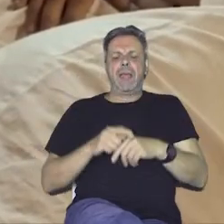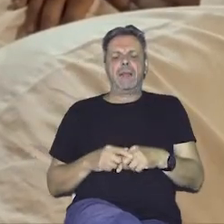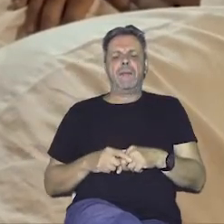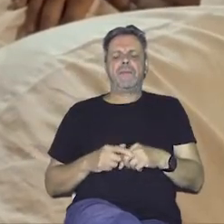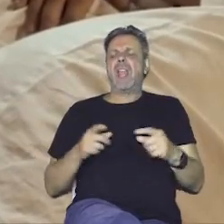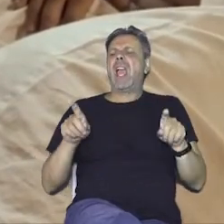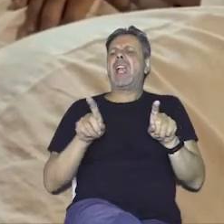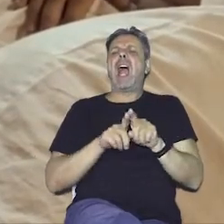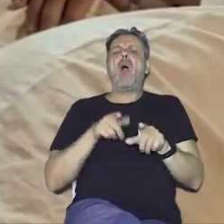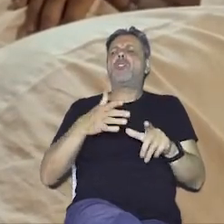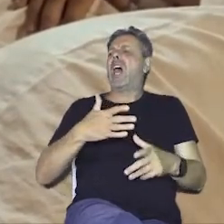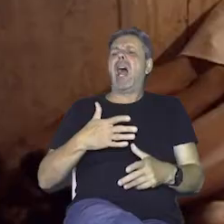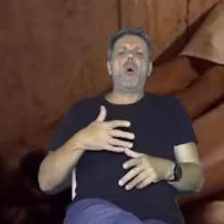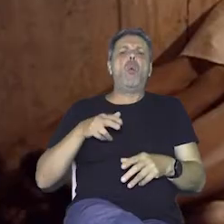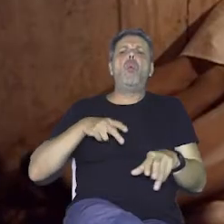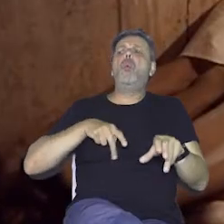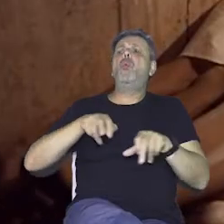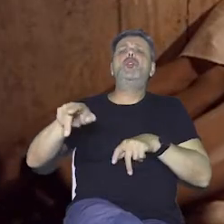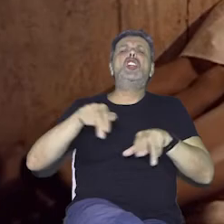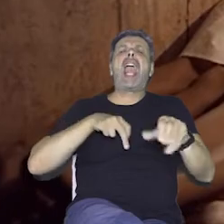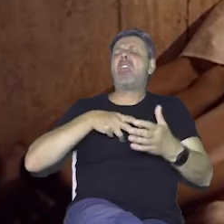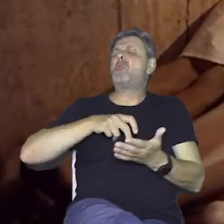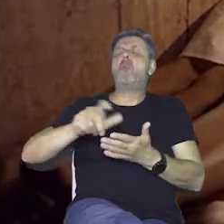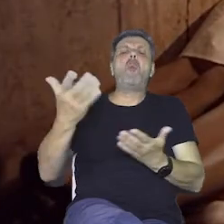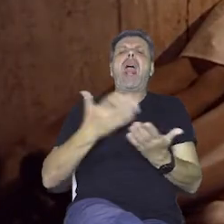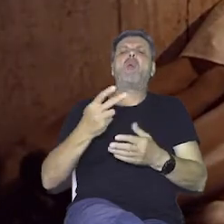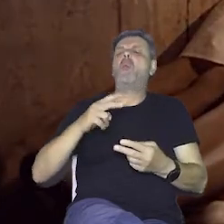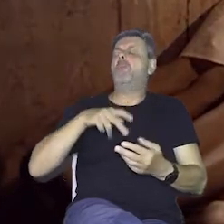kao da u šetnju nekud kreće.